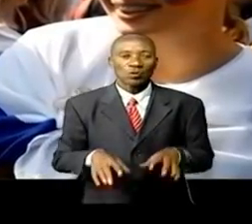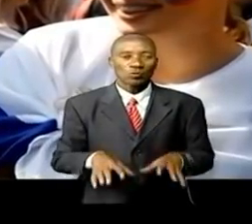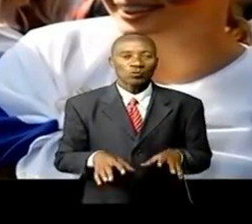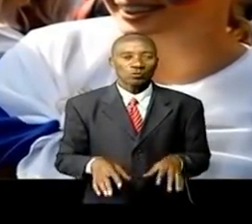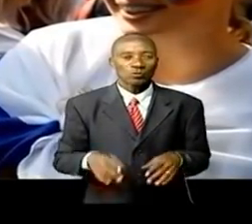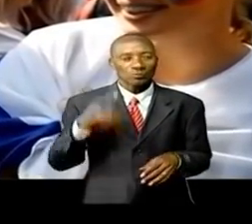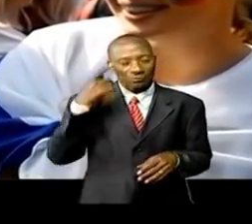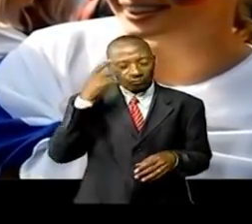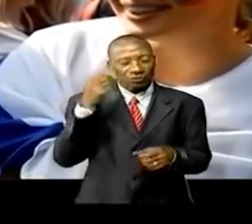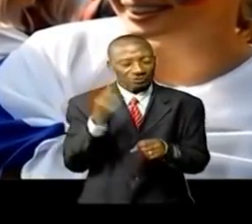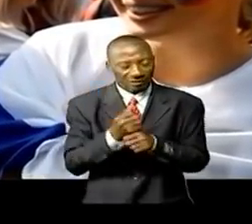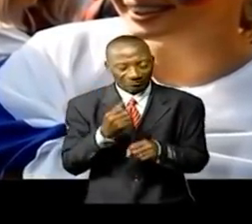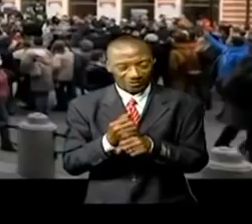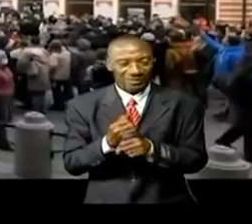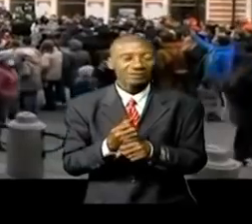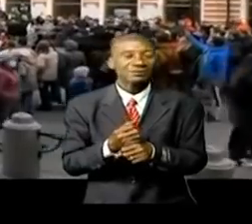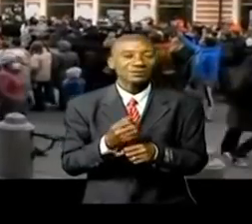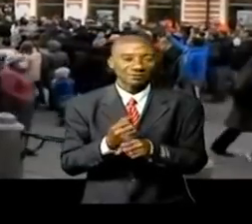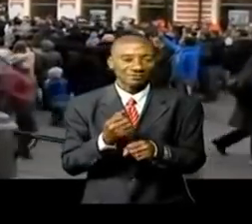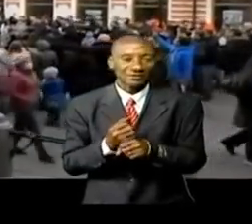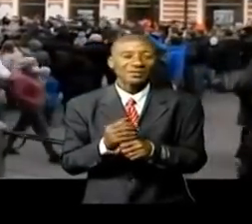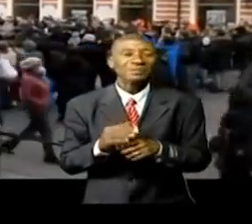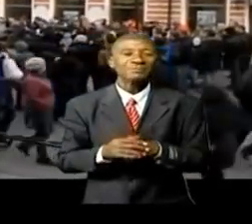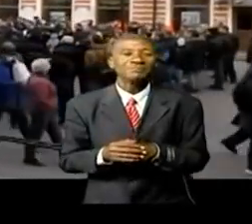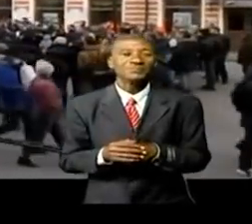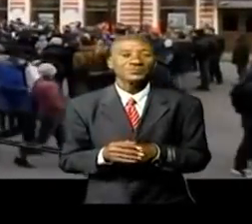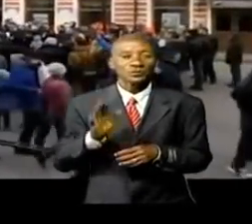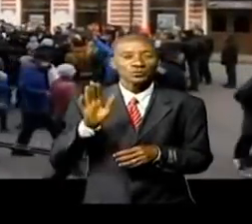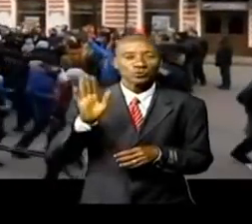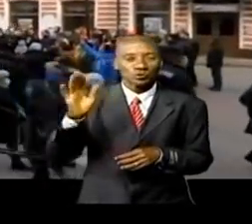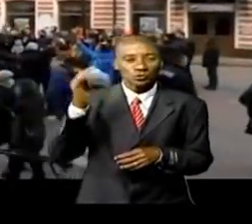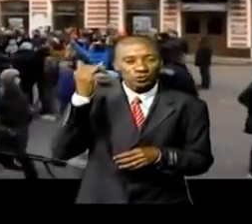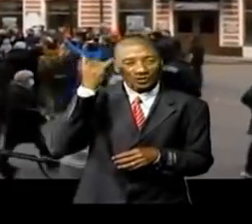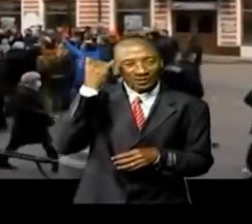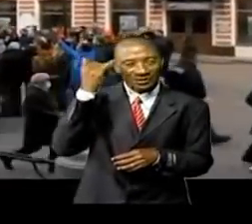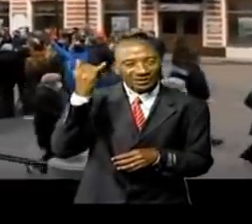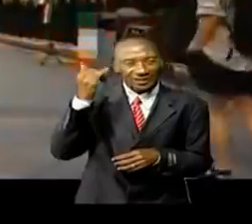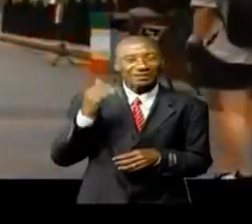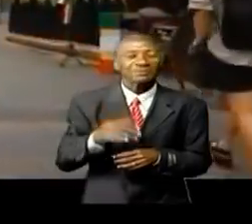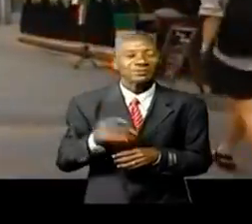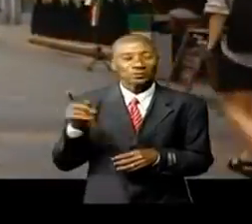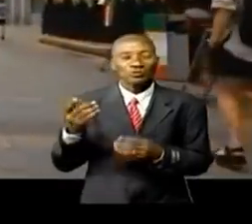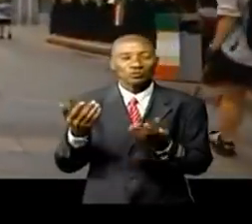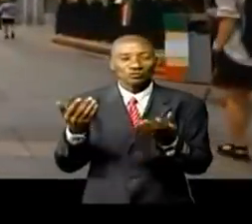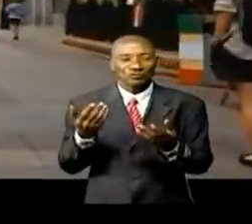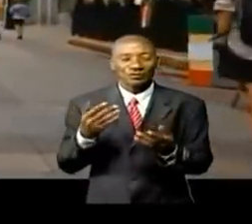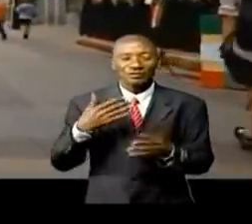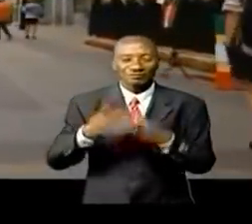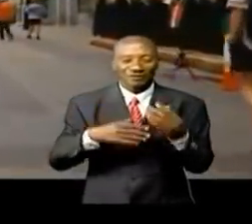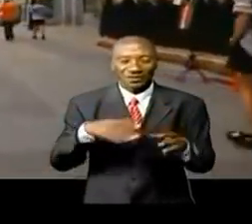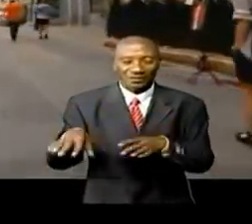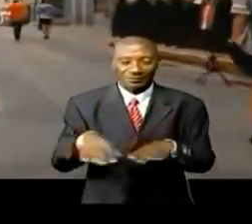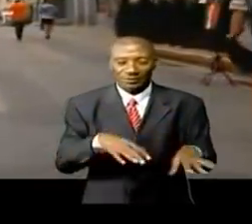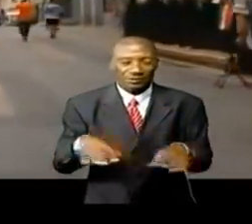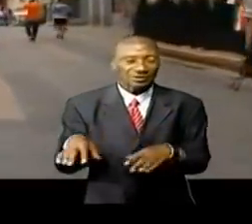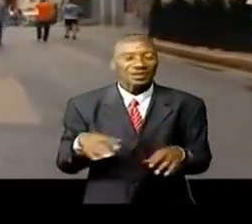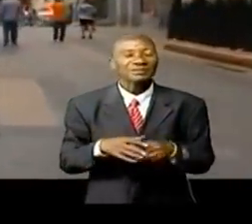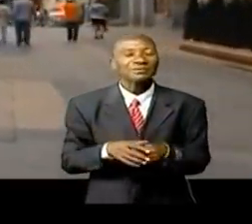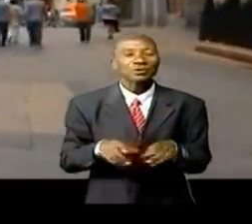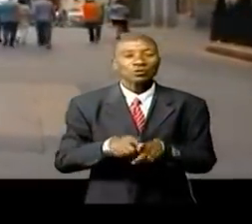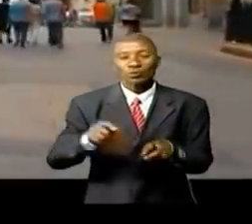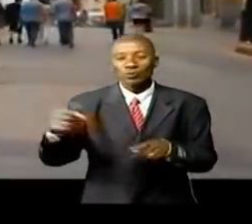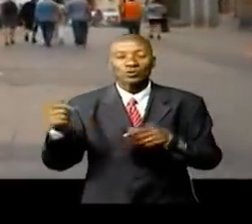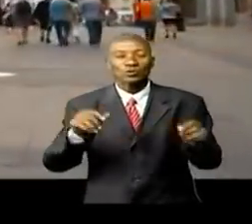la géopolitique mondiale, sans oublier son ambition de faire désormais du business, à l'instar des autres acteurs